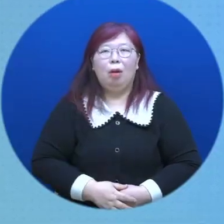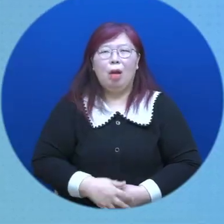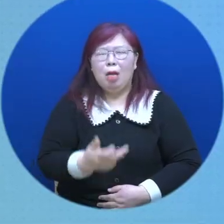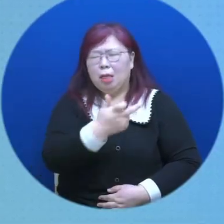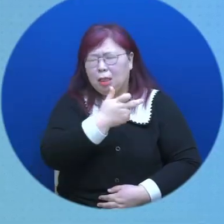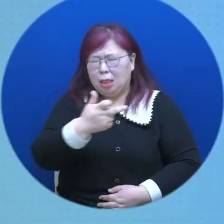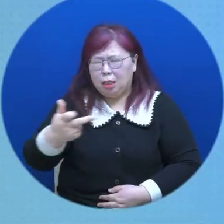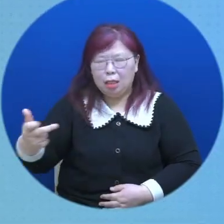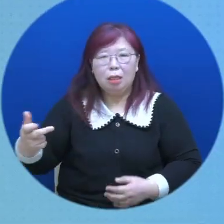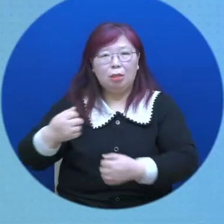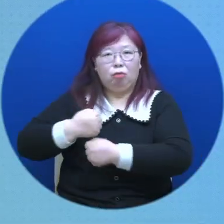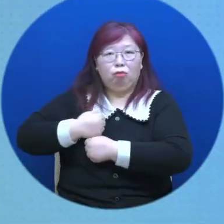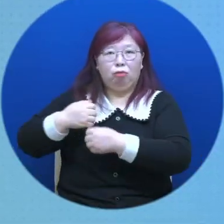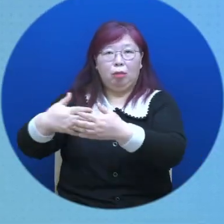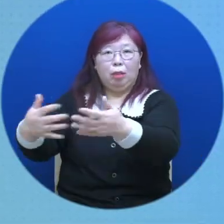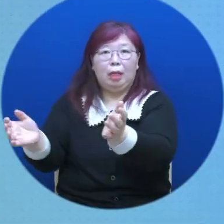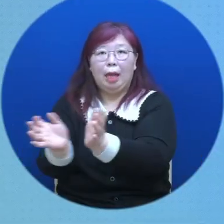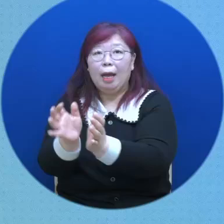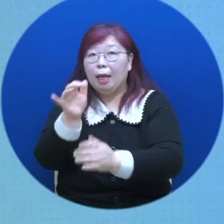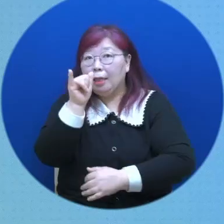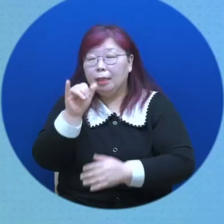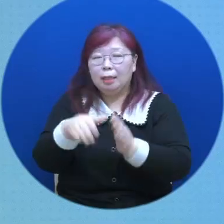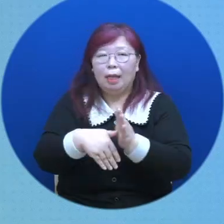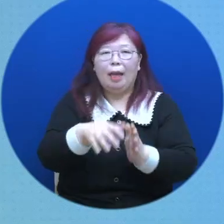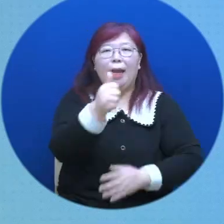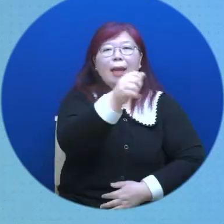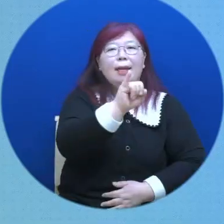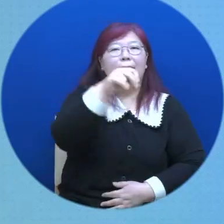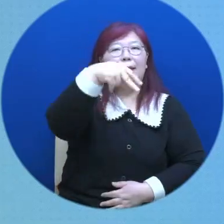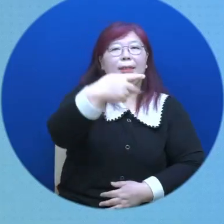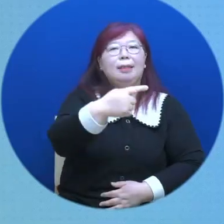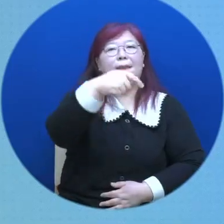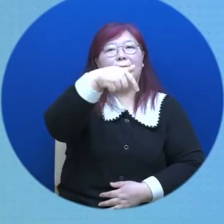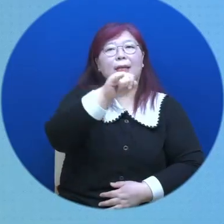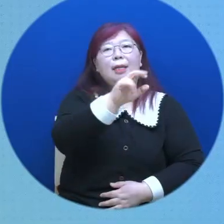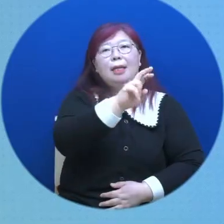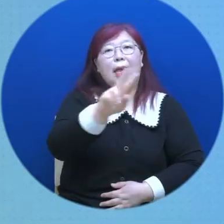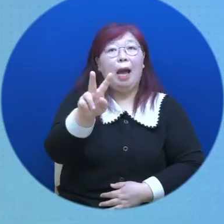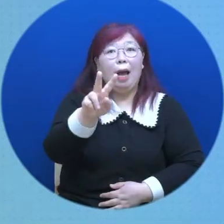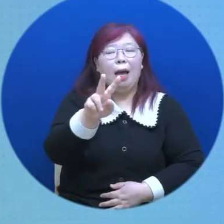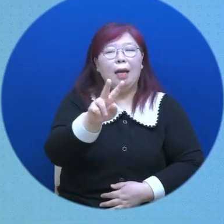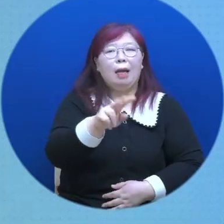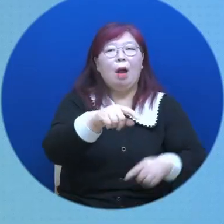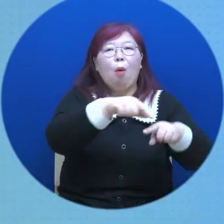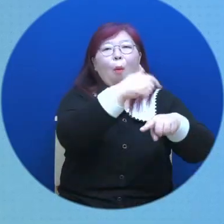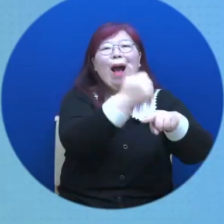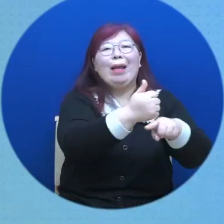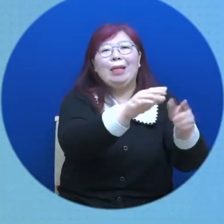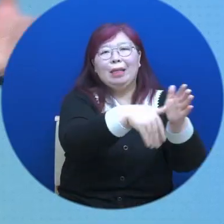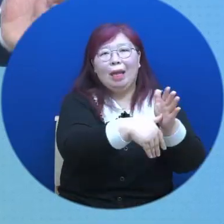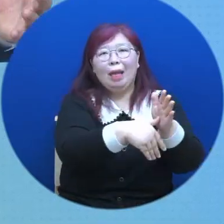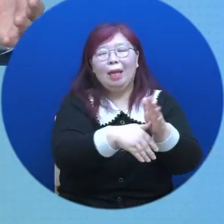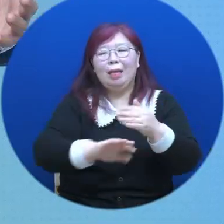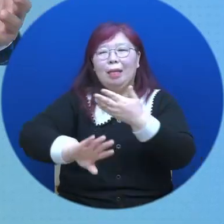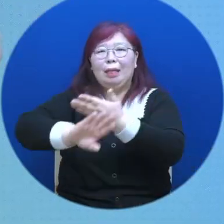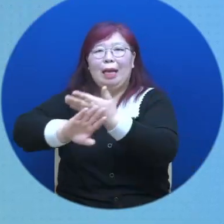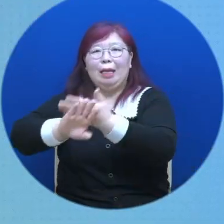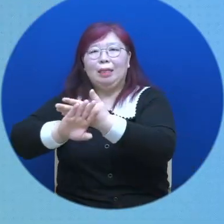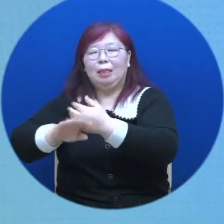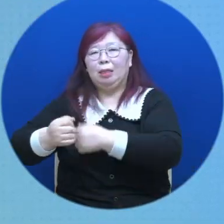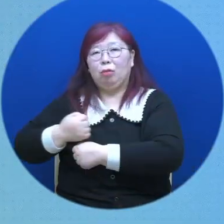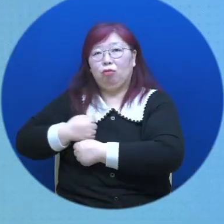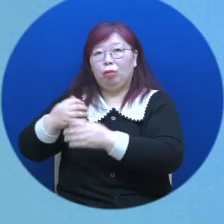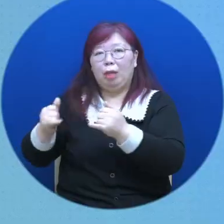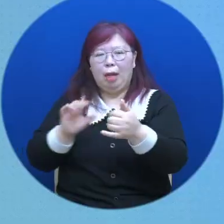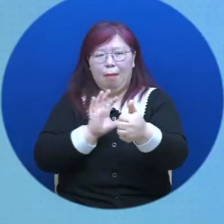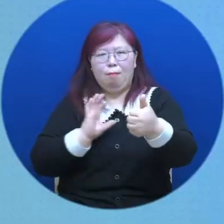군대가 히스기야가 왕으로 통치할 때에 예루살렘을 격벽으로 포위합니다. 그리고